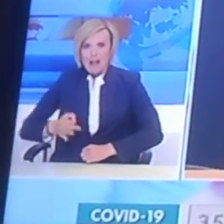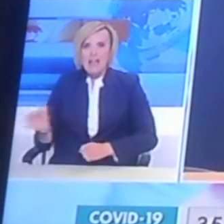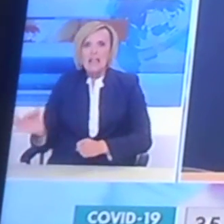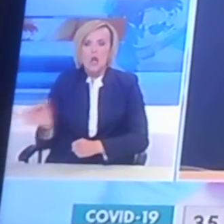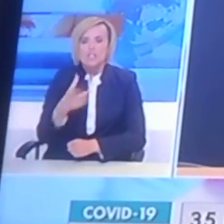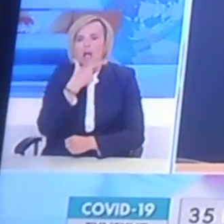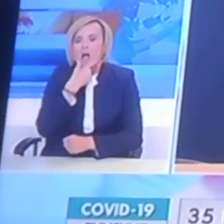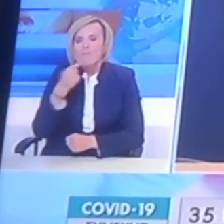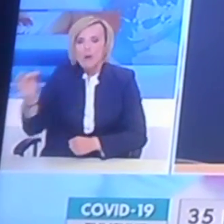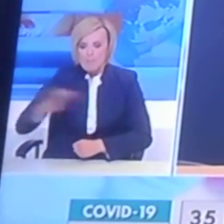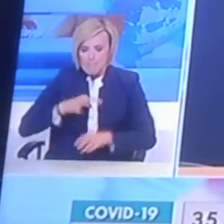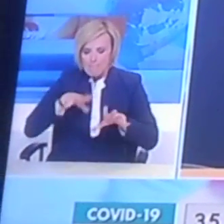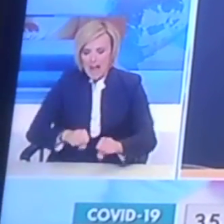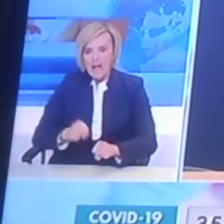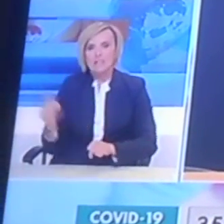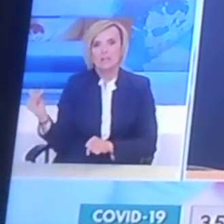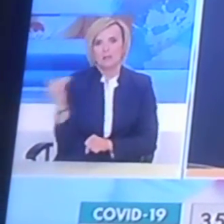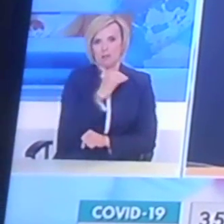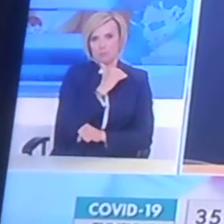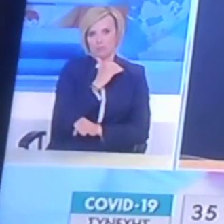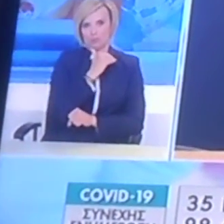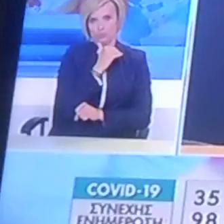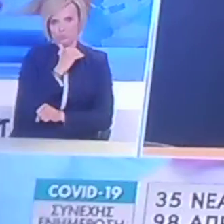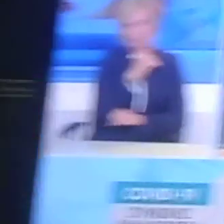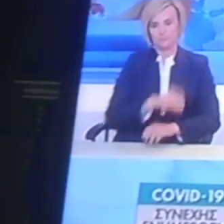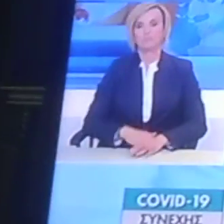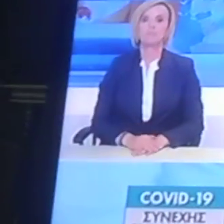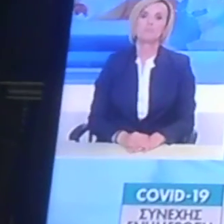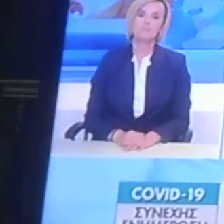Θα περάσω σε μια άλλη διάσταση του προβλήματος για την οποία σας έχω μιλήσει.